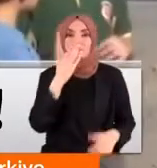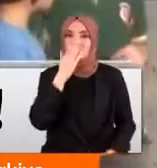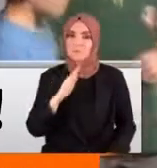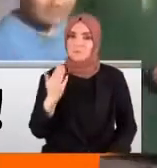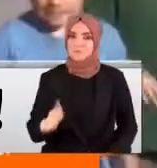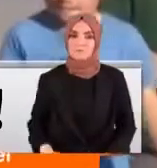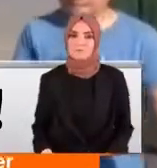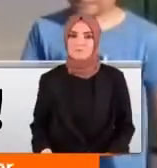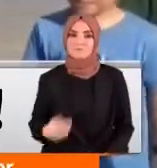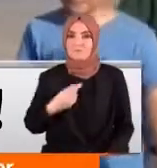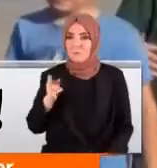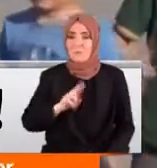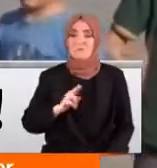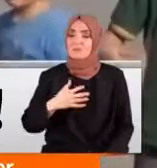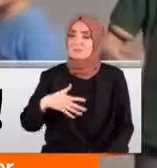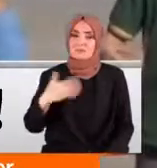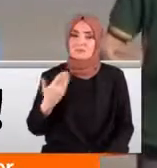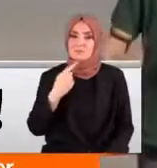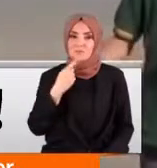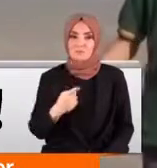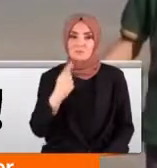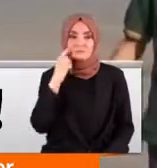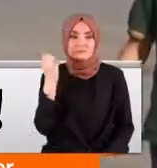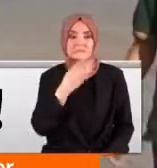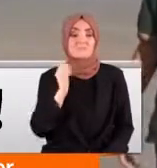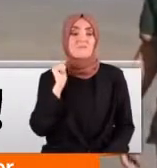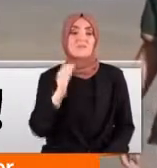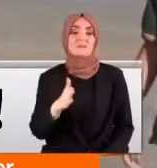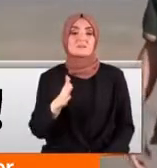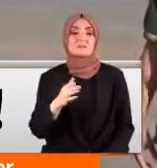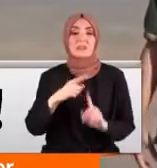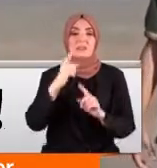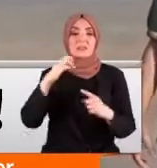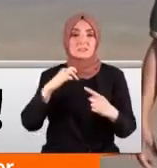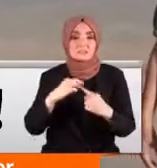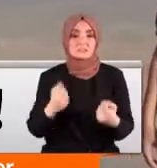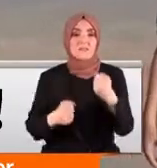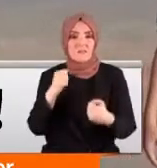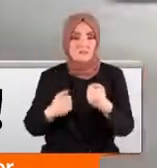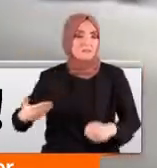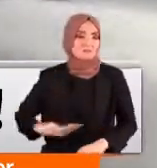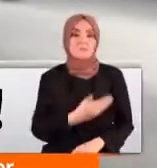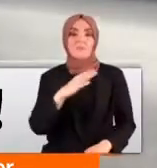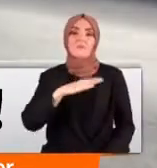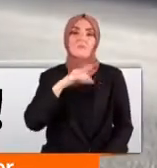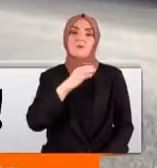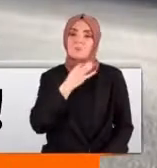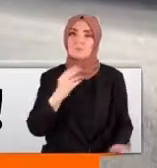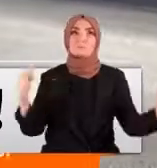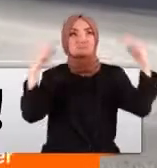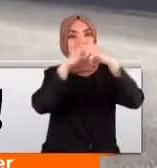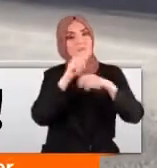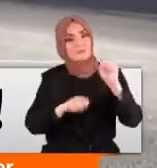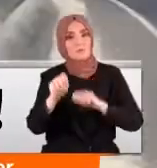Abi ölmek istemiyoruz. Buradan kaç tane kişi tır çarptı, araba ezdi. Lütfen buraya üst geçit yapılsın. Karşı caddeye